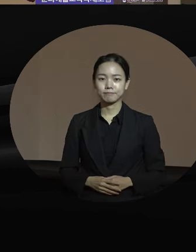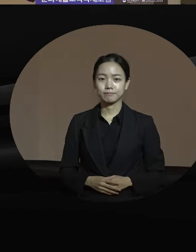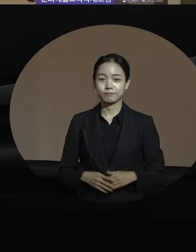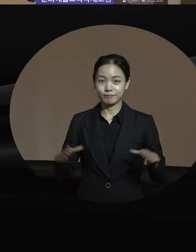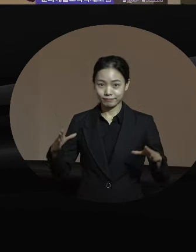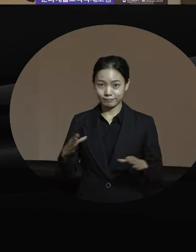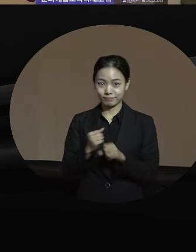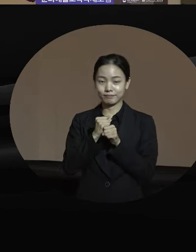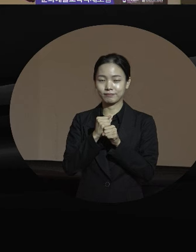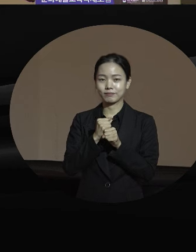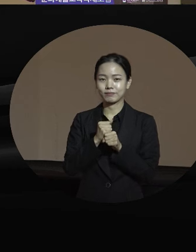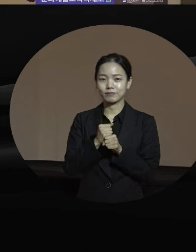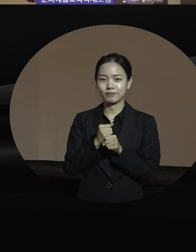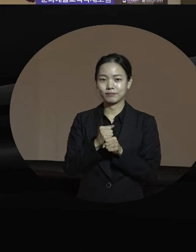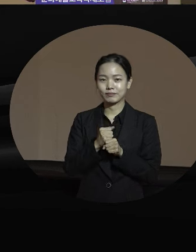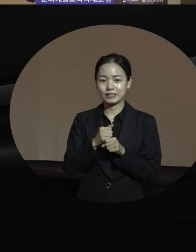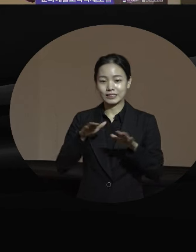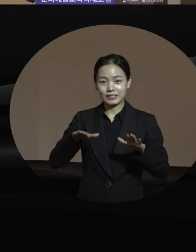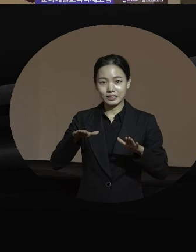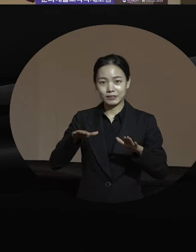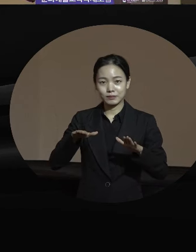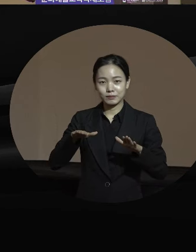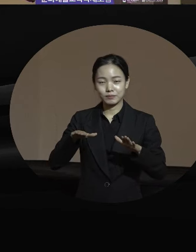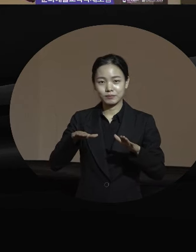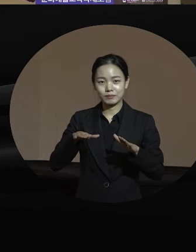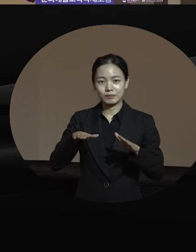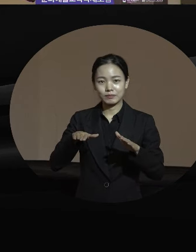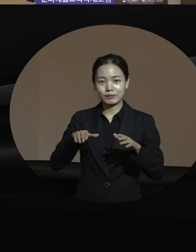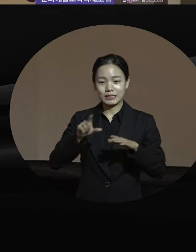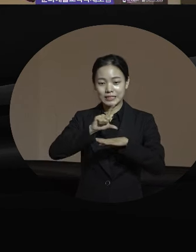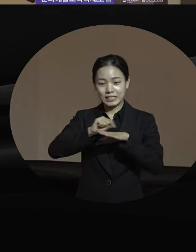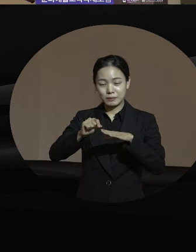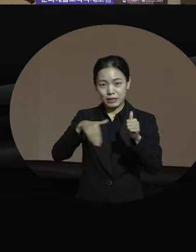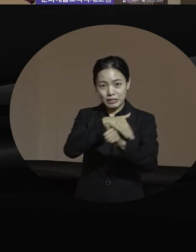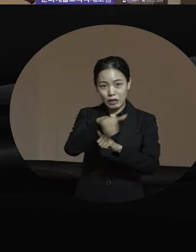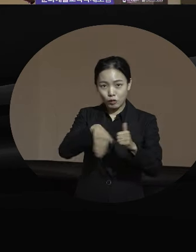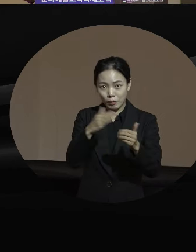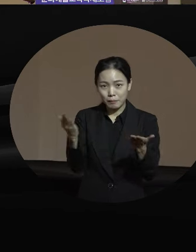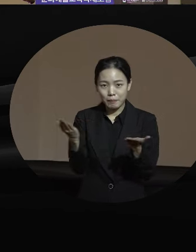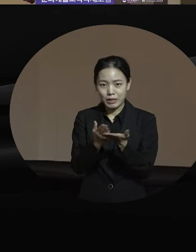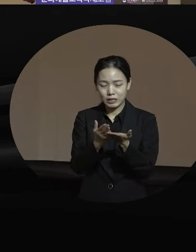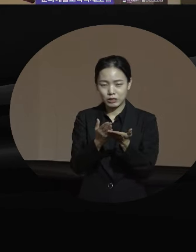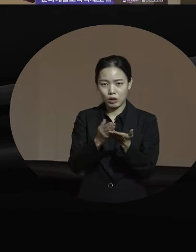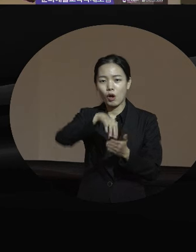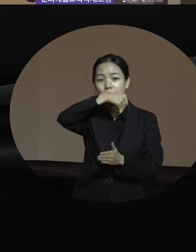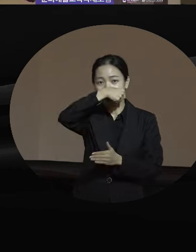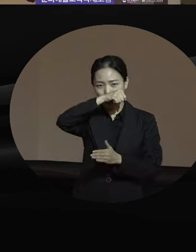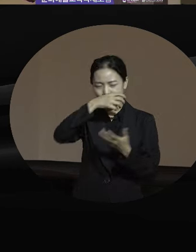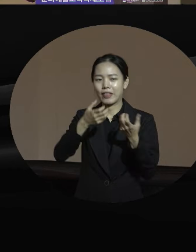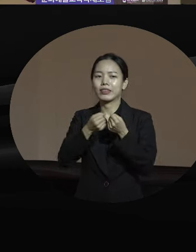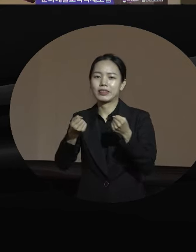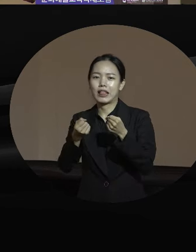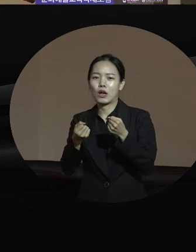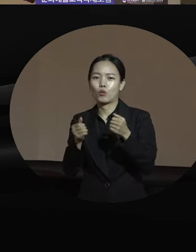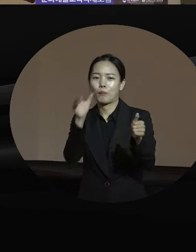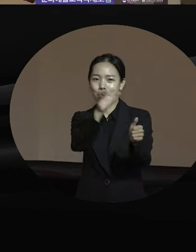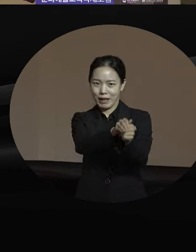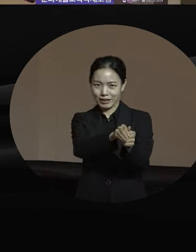종합하면 지방의 시대에 맞게 정책과 재정이 분권화로 지방 이양됨으로써 지역에서도 자율적인 그런 문화예술